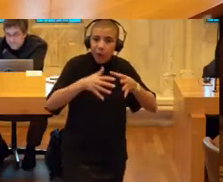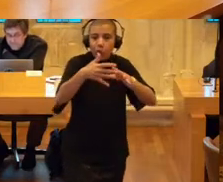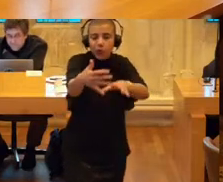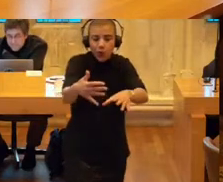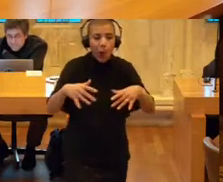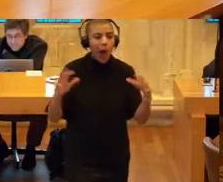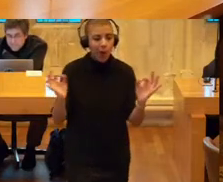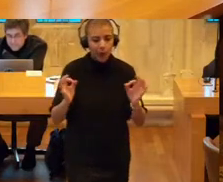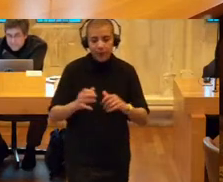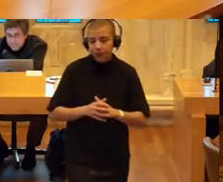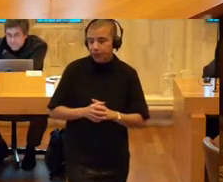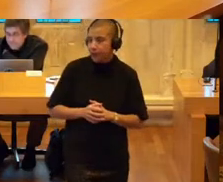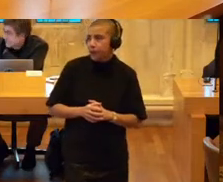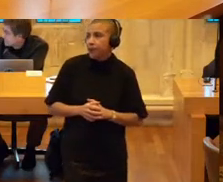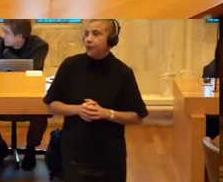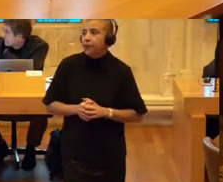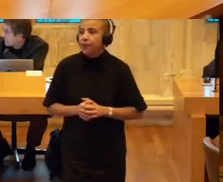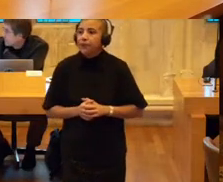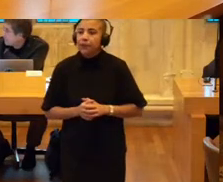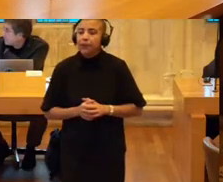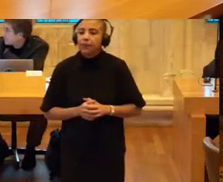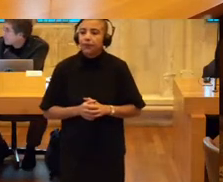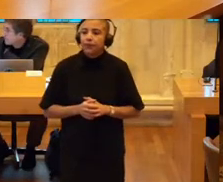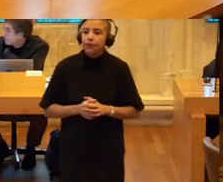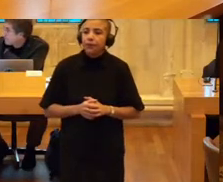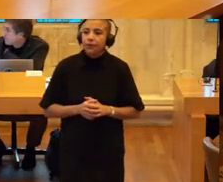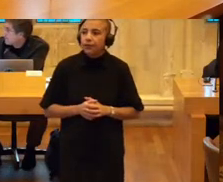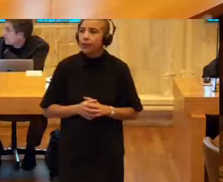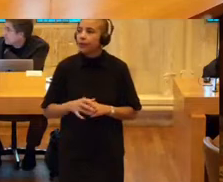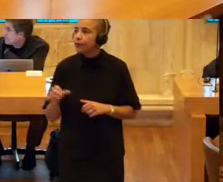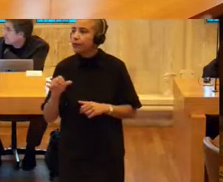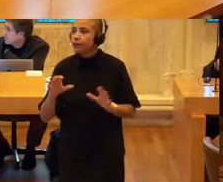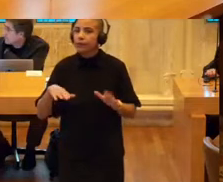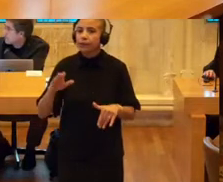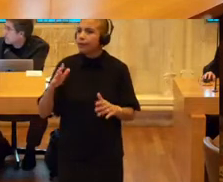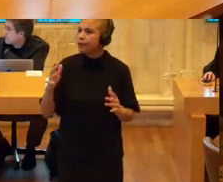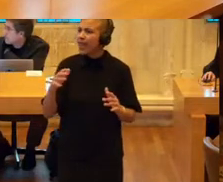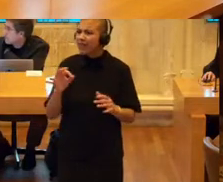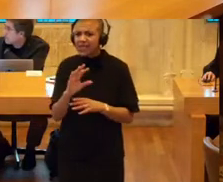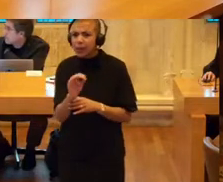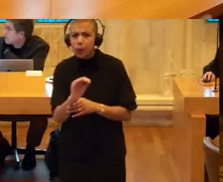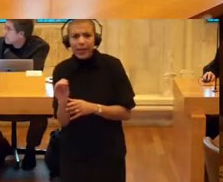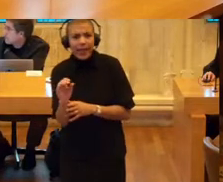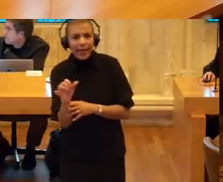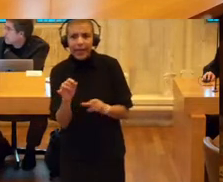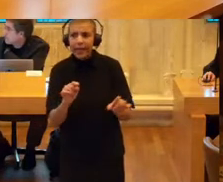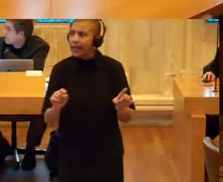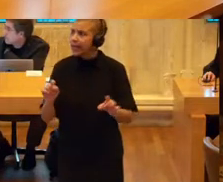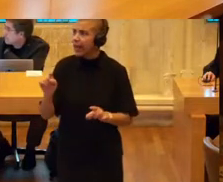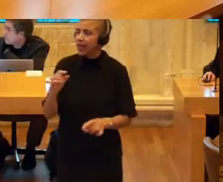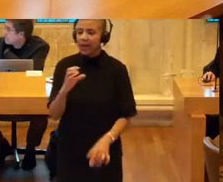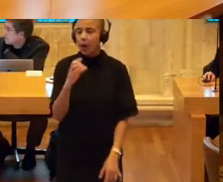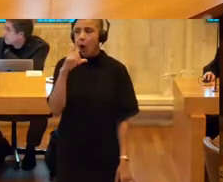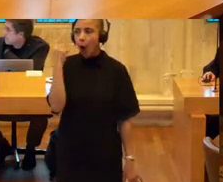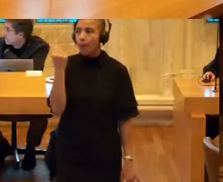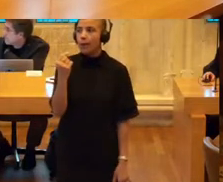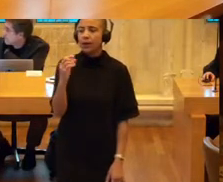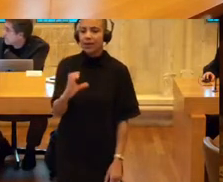Alors ensuite, oui. Peut-être rapidement sur la sécurité ou je ne sais pas dans quel ordre. Enfin, donc Christian, vas-y.